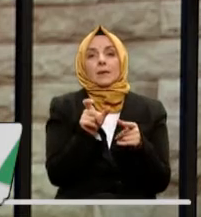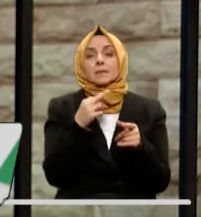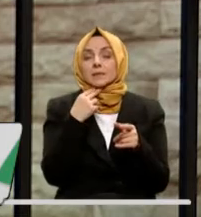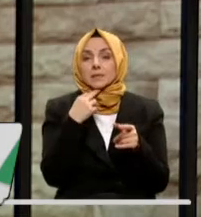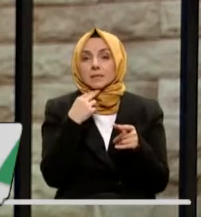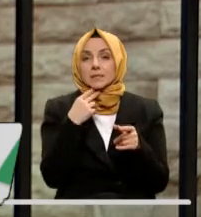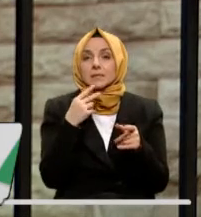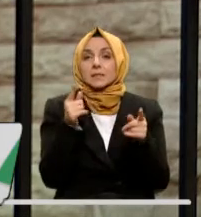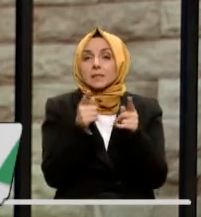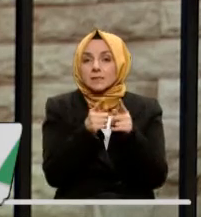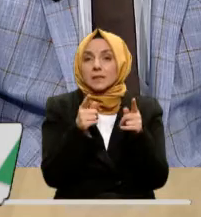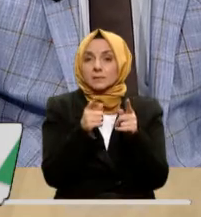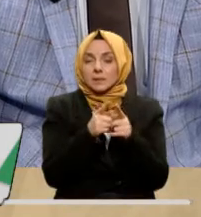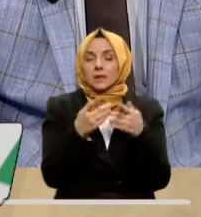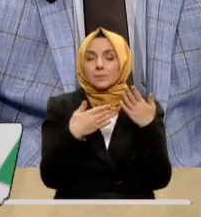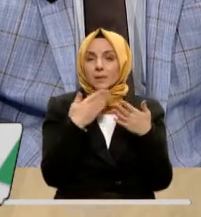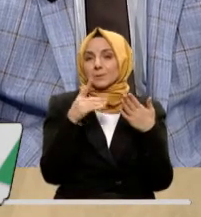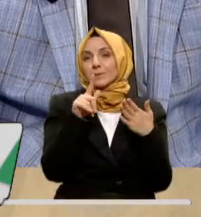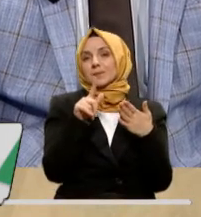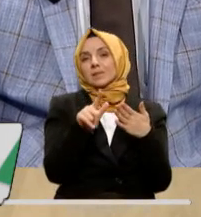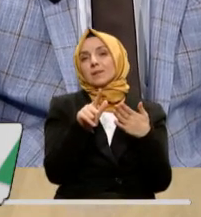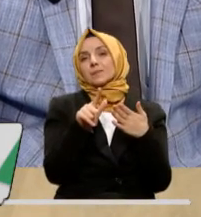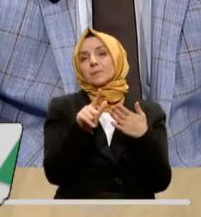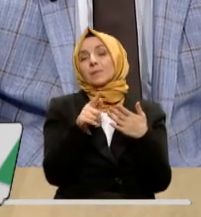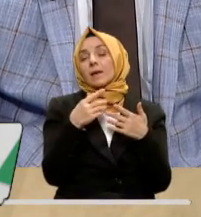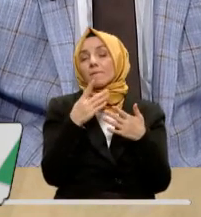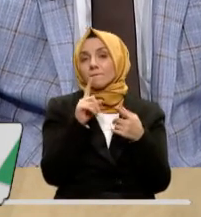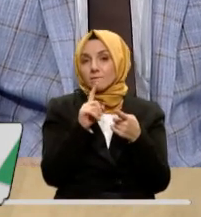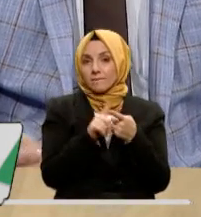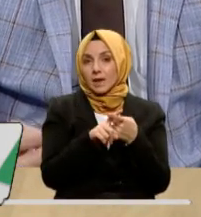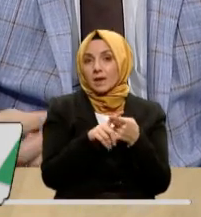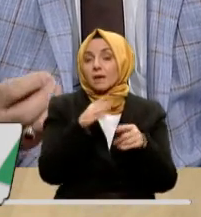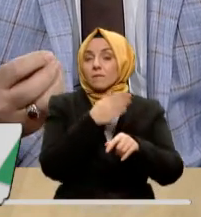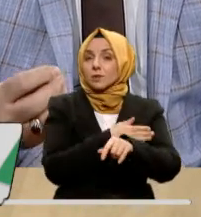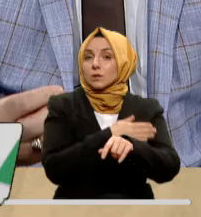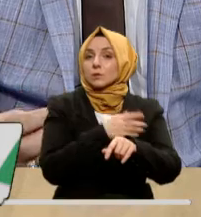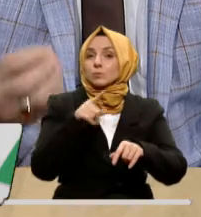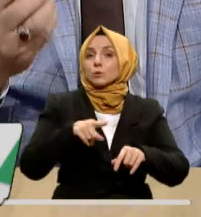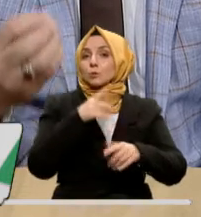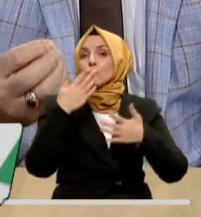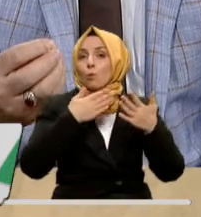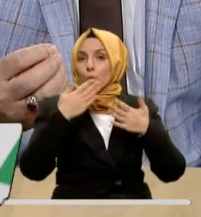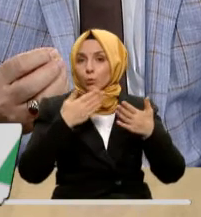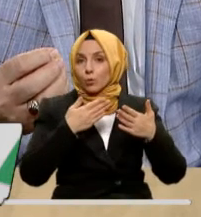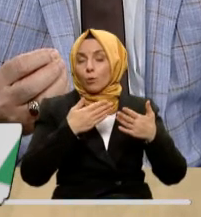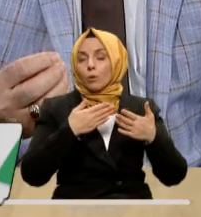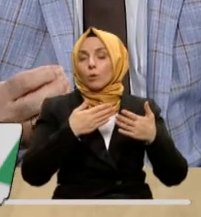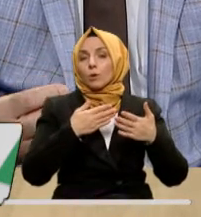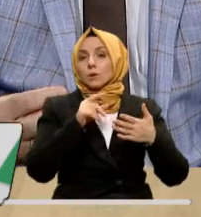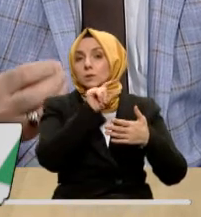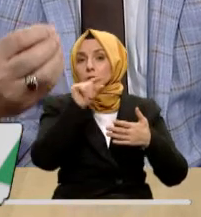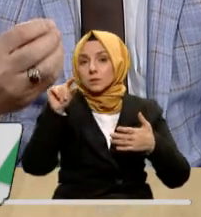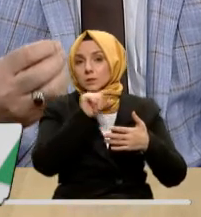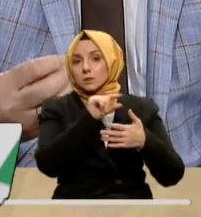cümlelerle ifade etmemiz gerekiyor Onun için çok titiz davranmanız gerekiyor ve vatandaşımız Bunları okuyor satır satır okuyor